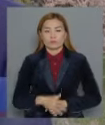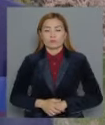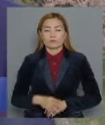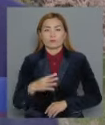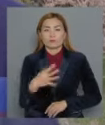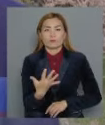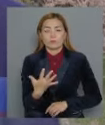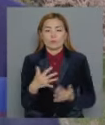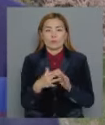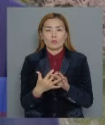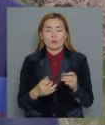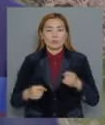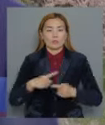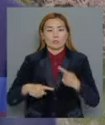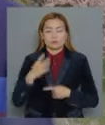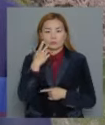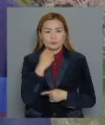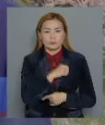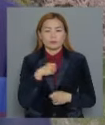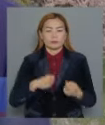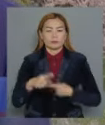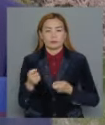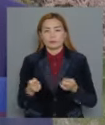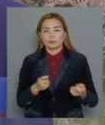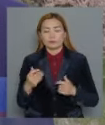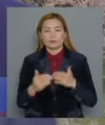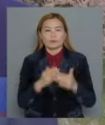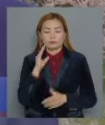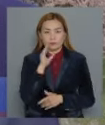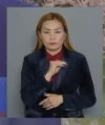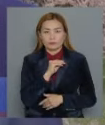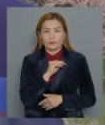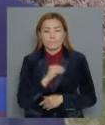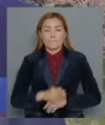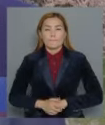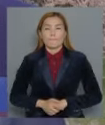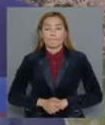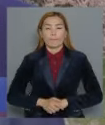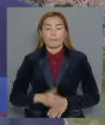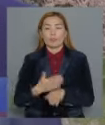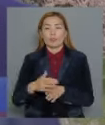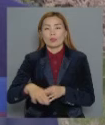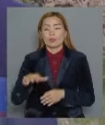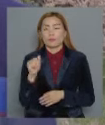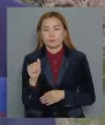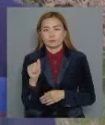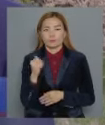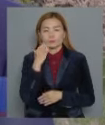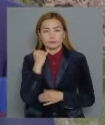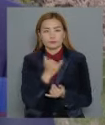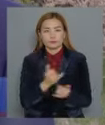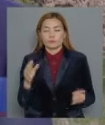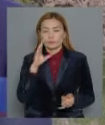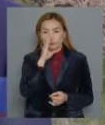45 ауылдағы кәсіпкер өзінің бизнесін жүргізуге жаңағы несие алған, жеңілдетілген аграрлық